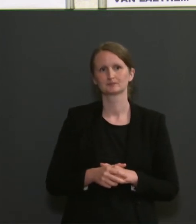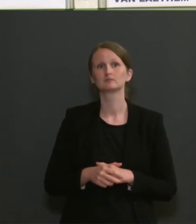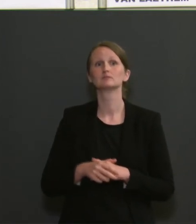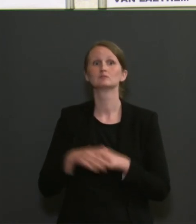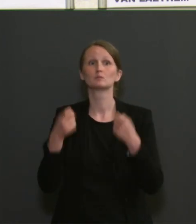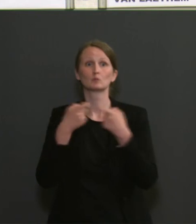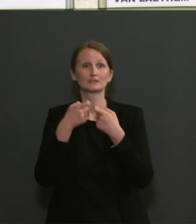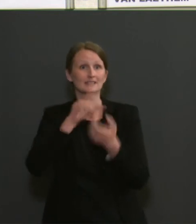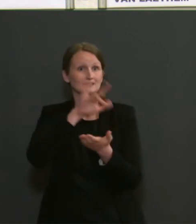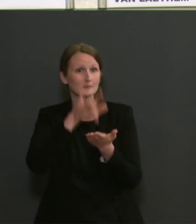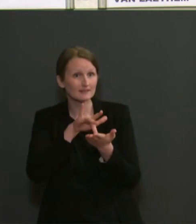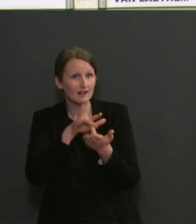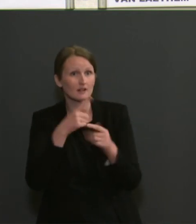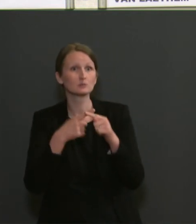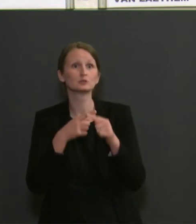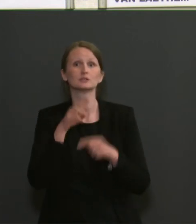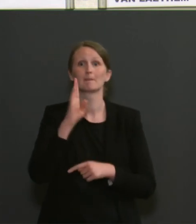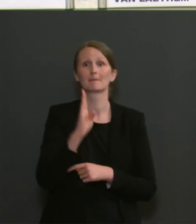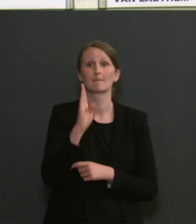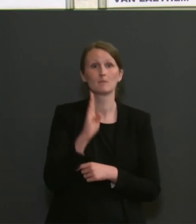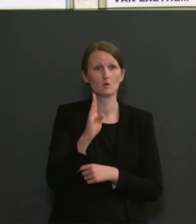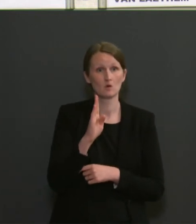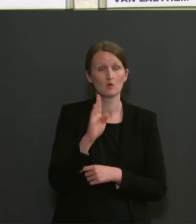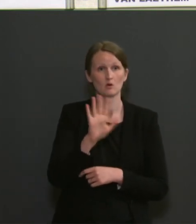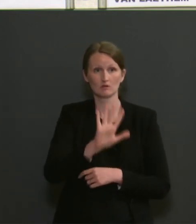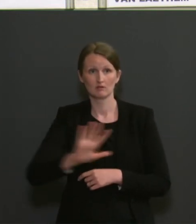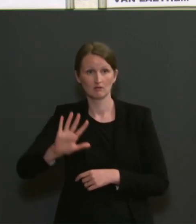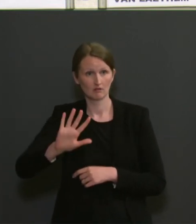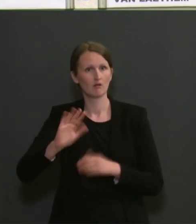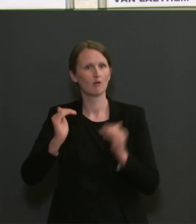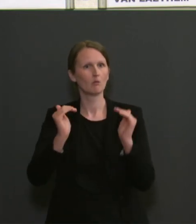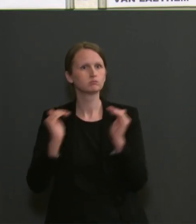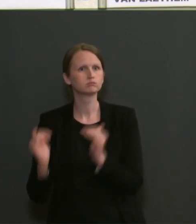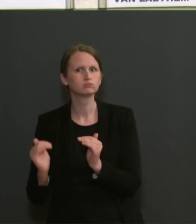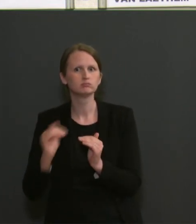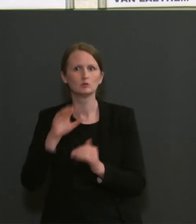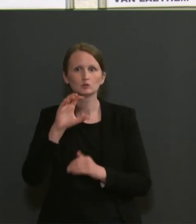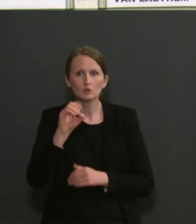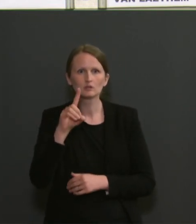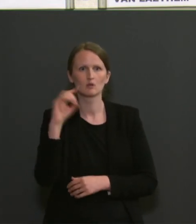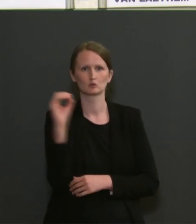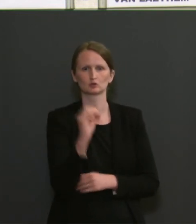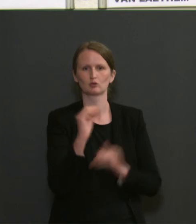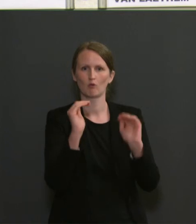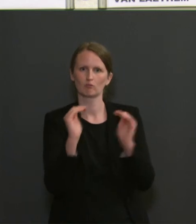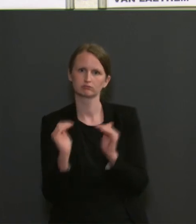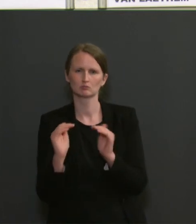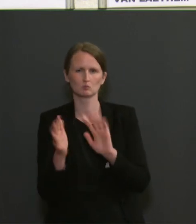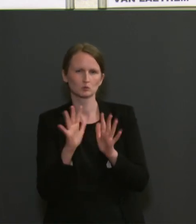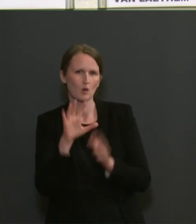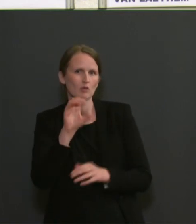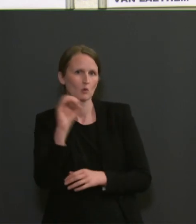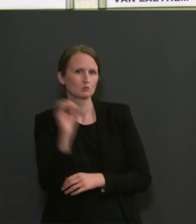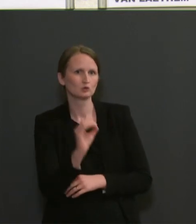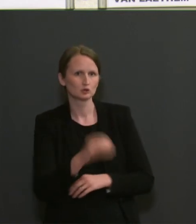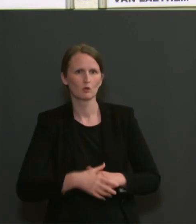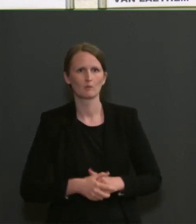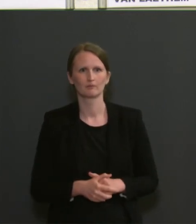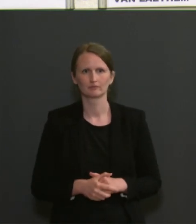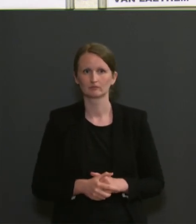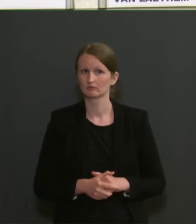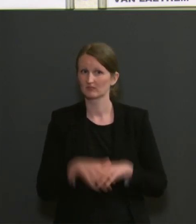deux Brabants, on a une diminution de l'ordre d'une trentaine de pourcents et que toutes les autres provinces montrent elles aussi